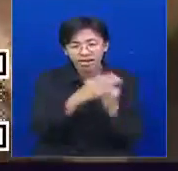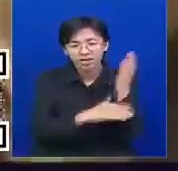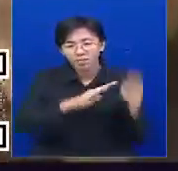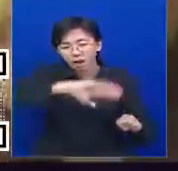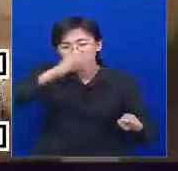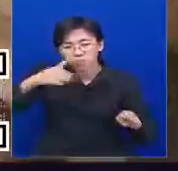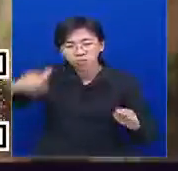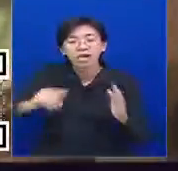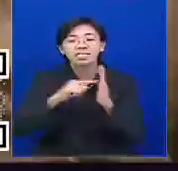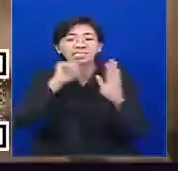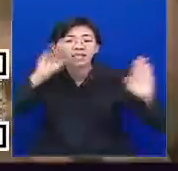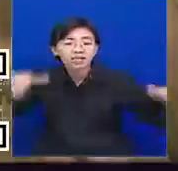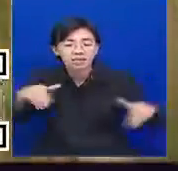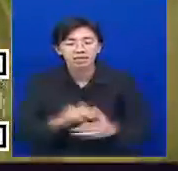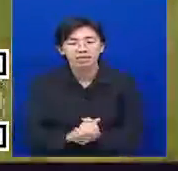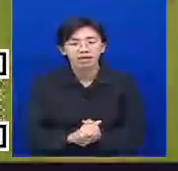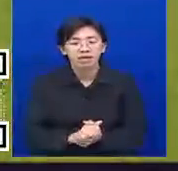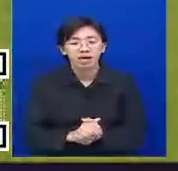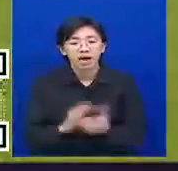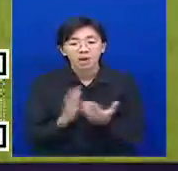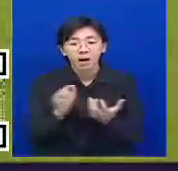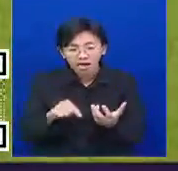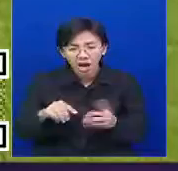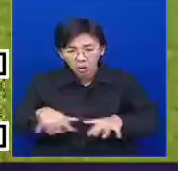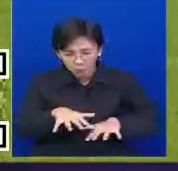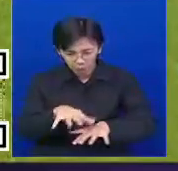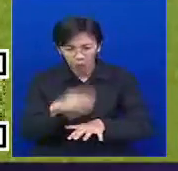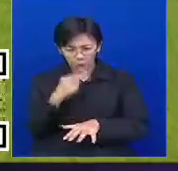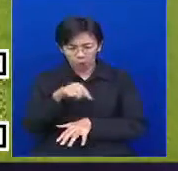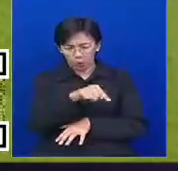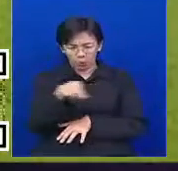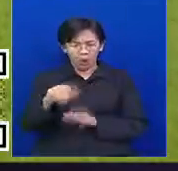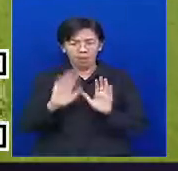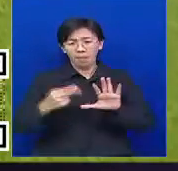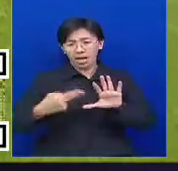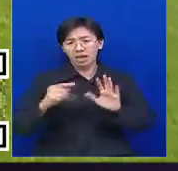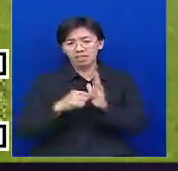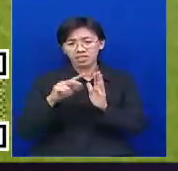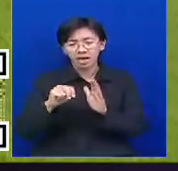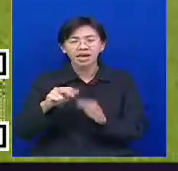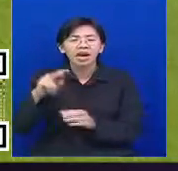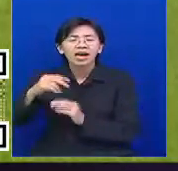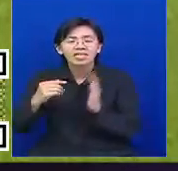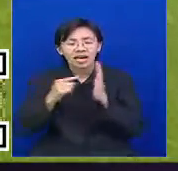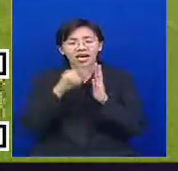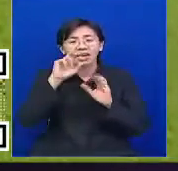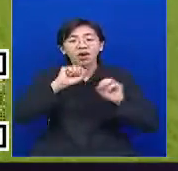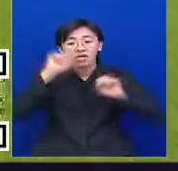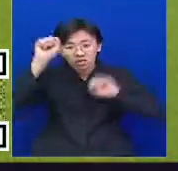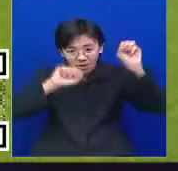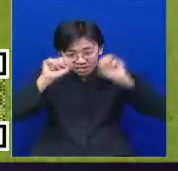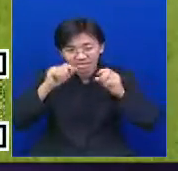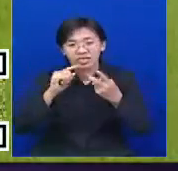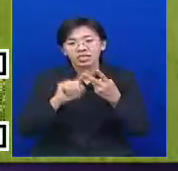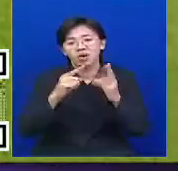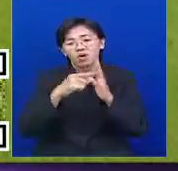ในจังหวัดชัยนาทโดยผักตบชวานี้มีมากกว่า 50,000 ตันบางส่วนลอยมาจากจังหวัดนครสวรรค์และอุทัยธานี